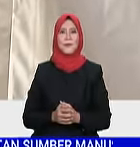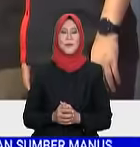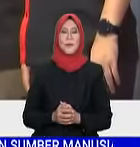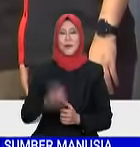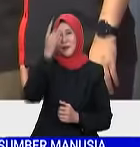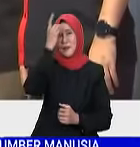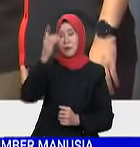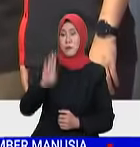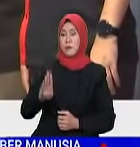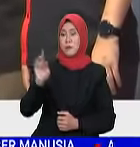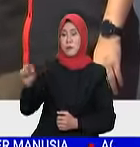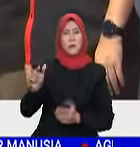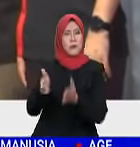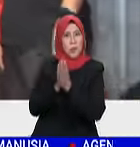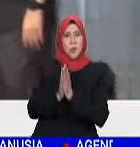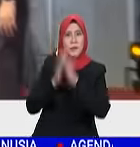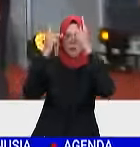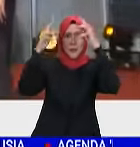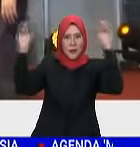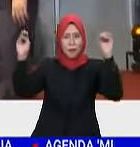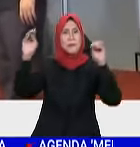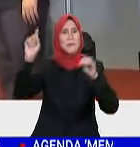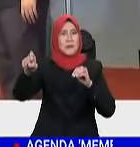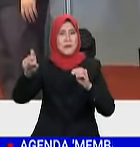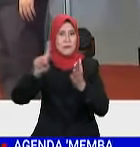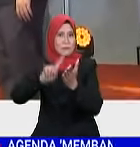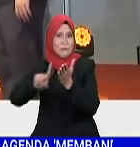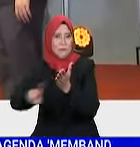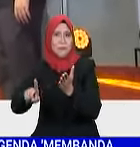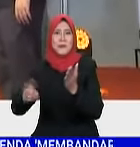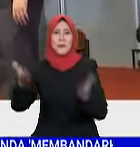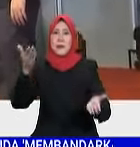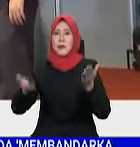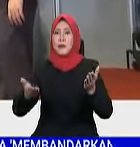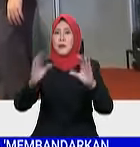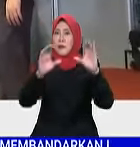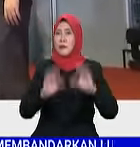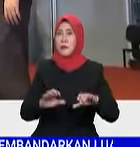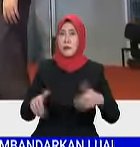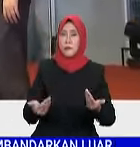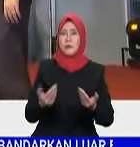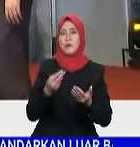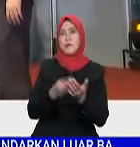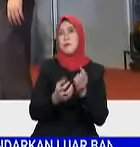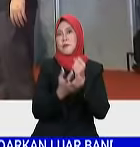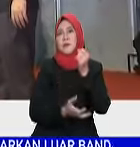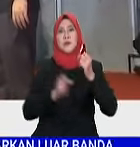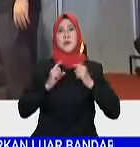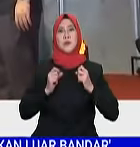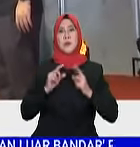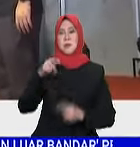Sementara itu, Datuk Bung turut memohon Perdana Menteri agar mempertimbangkan penggunaan mekanisme inisiatif pembiayaan